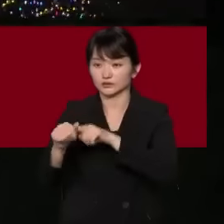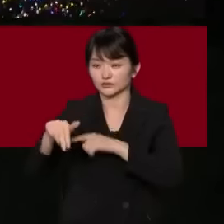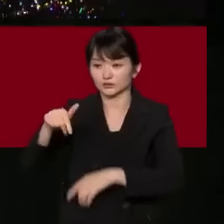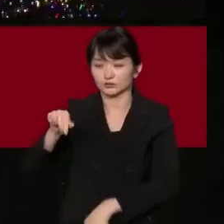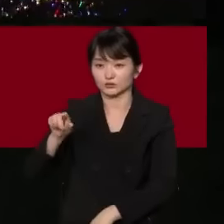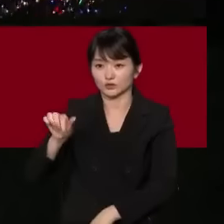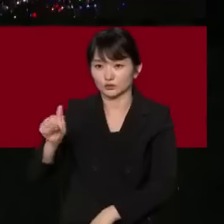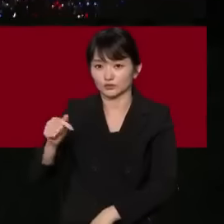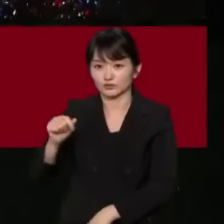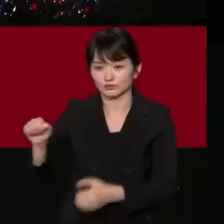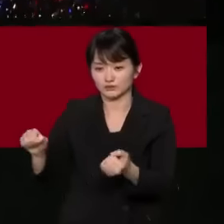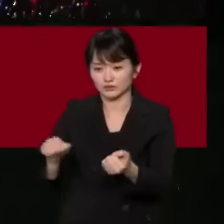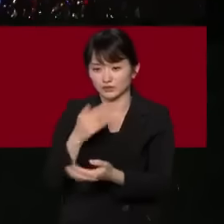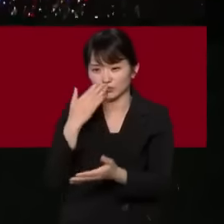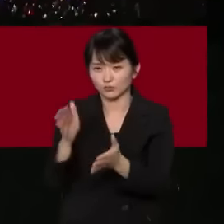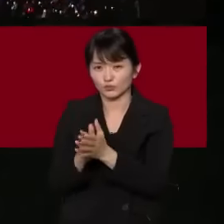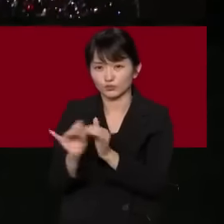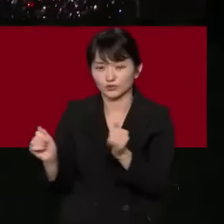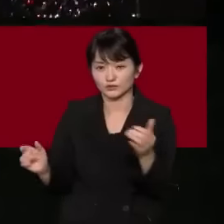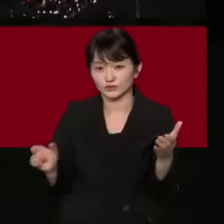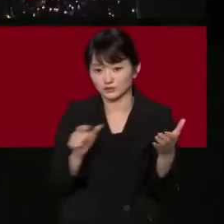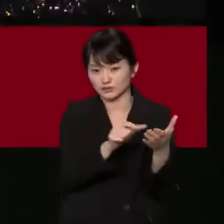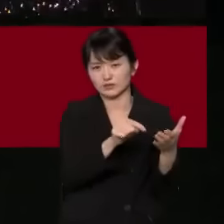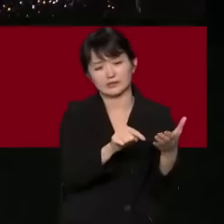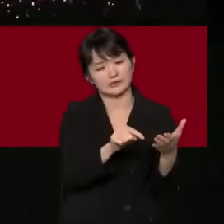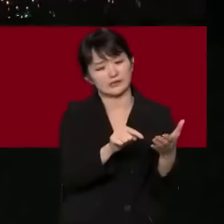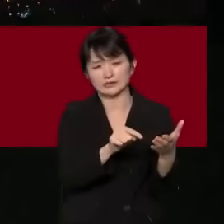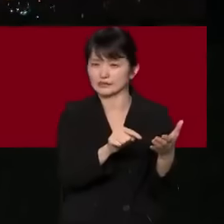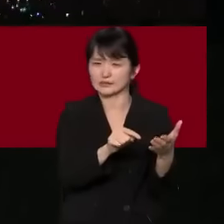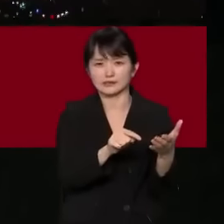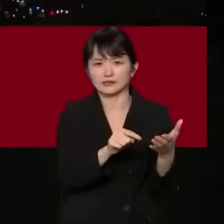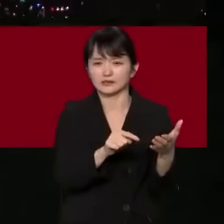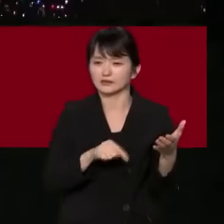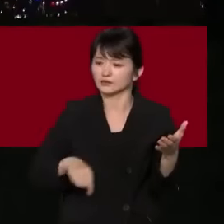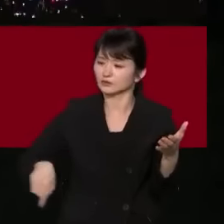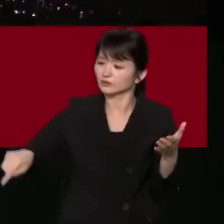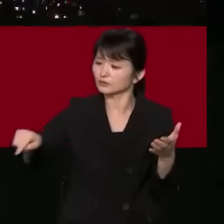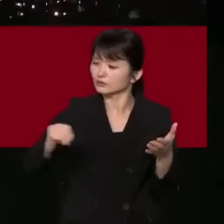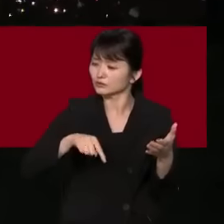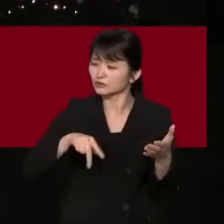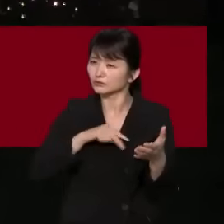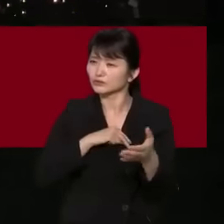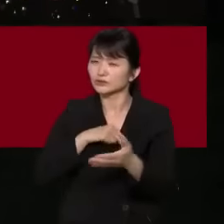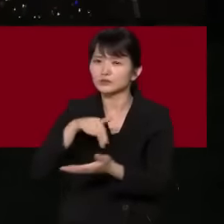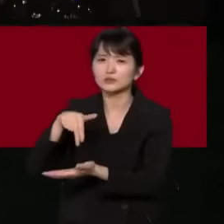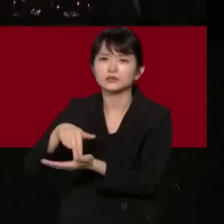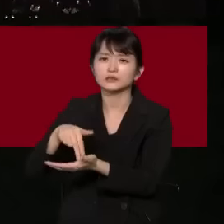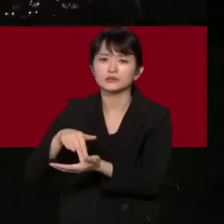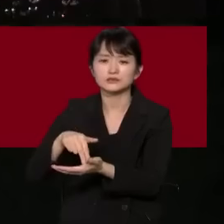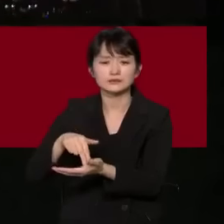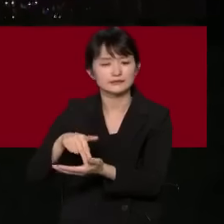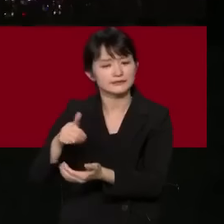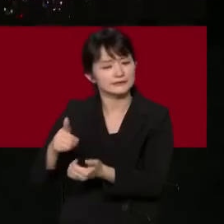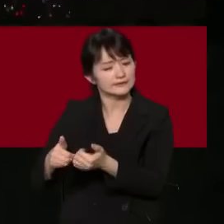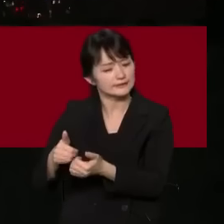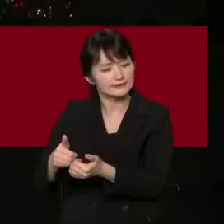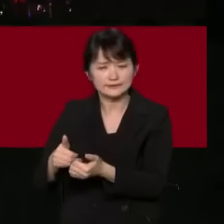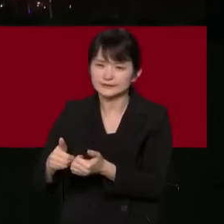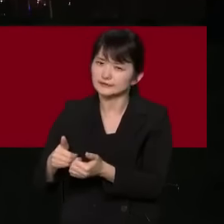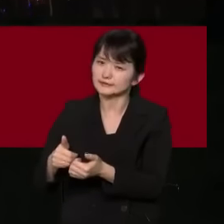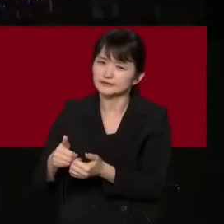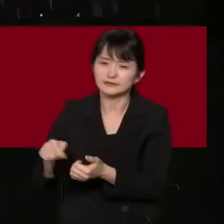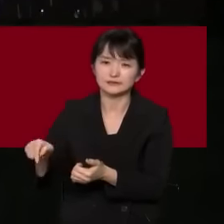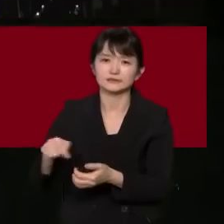공범 혐의로 넣었습니다. 예. 그 부분 때문에 저희 아무래도 저희 동료 의원들 입장에서는 마음의 걸림이 생길 수밖에